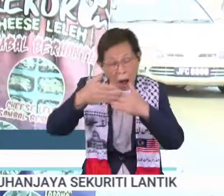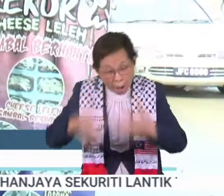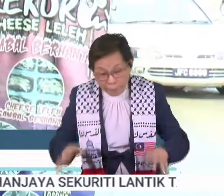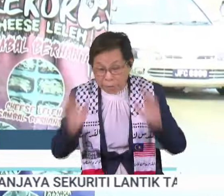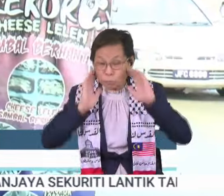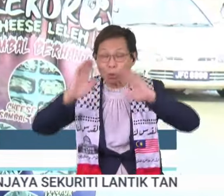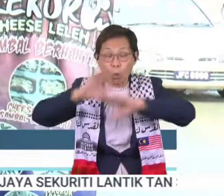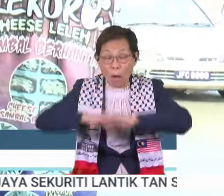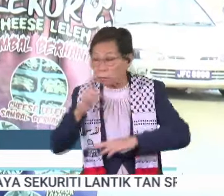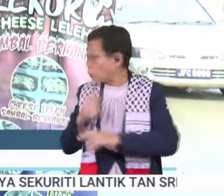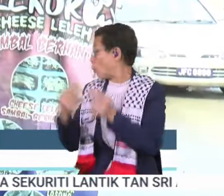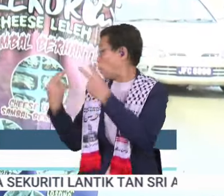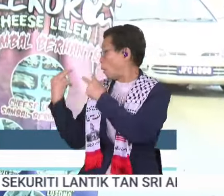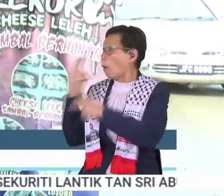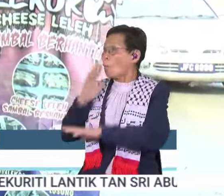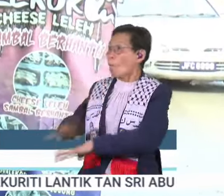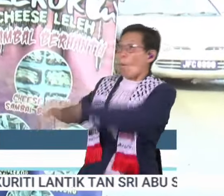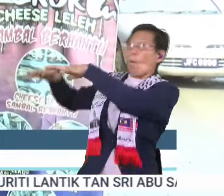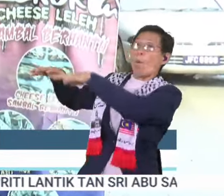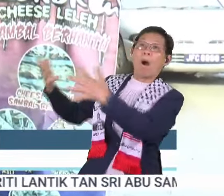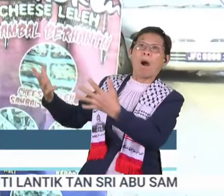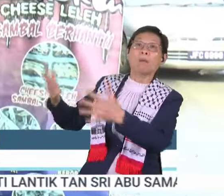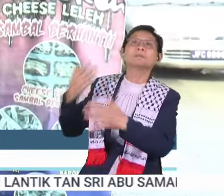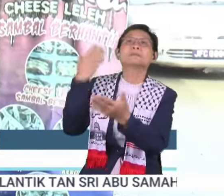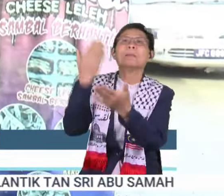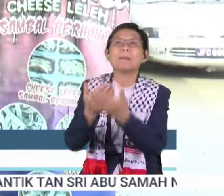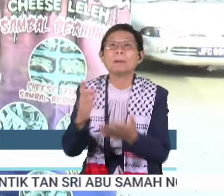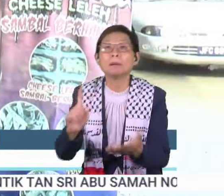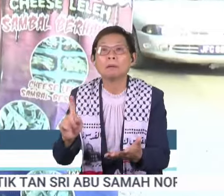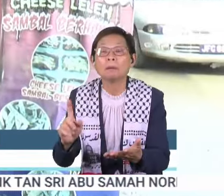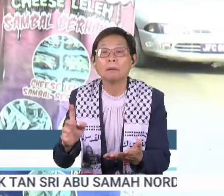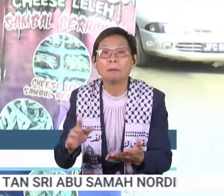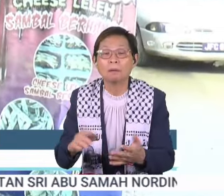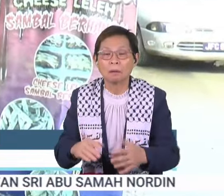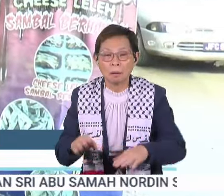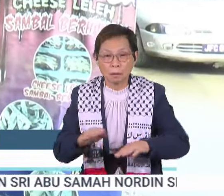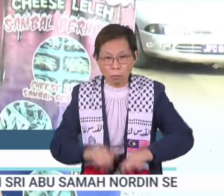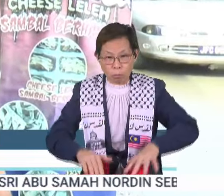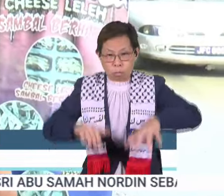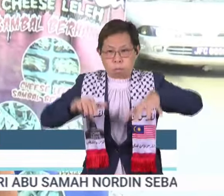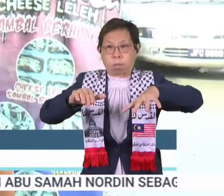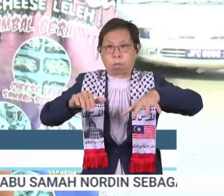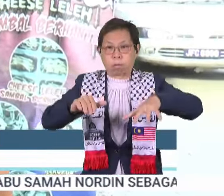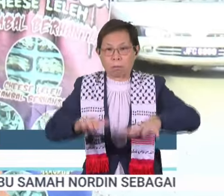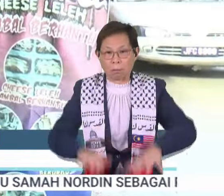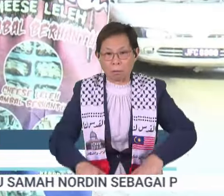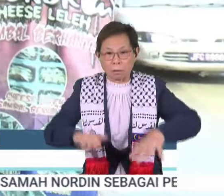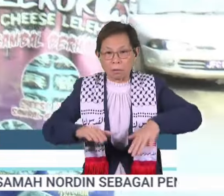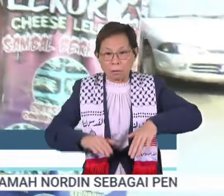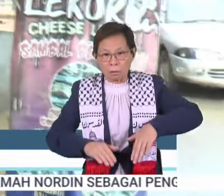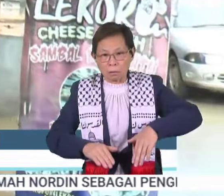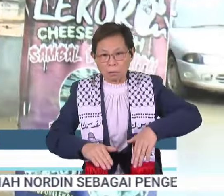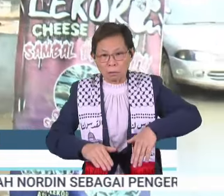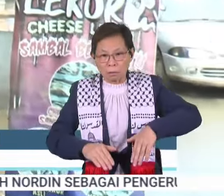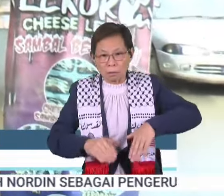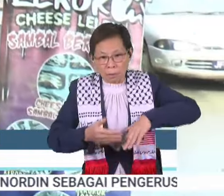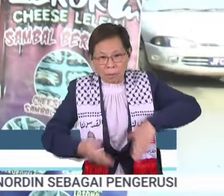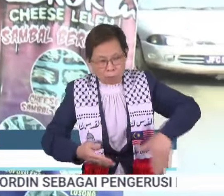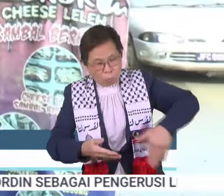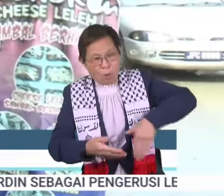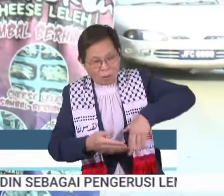saya toleh belakang tengok air dah penuh ni. Paras mana tu bang? Dia naik terus sampai atas pada buku